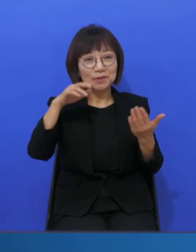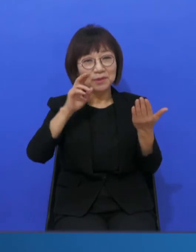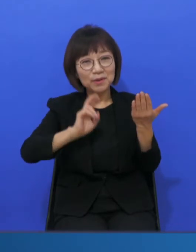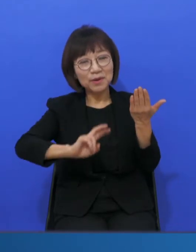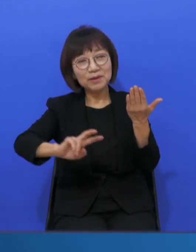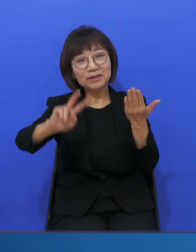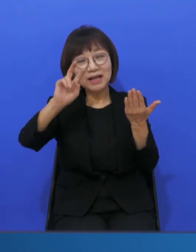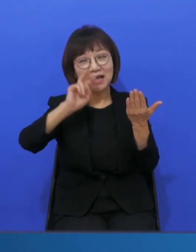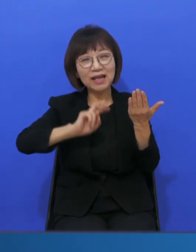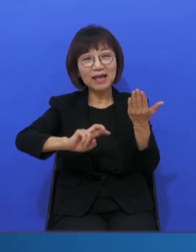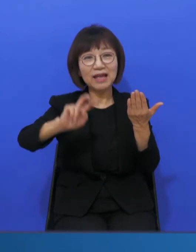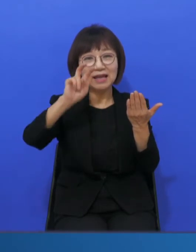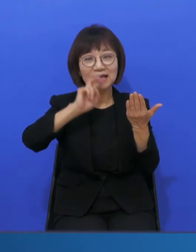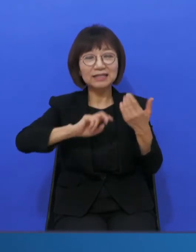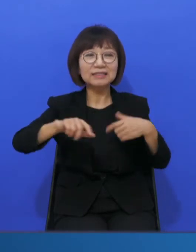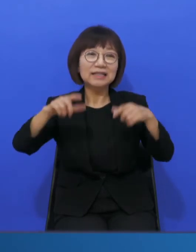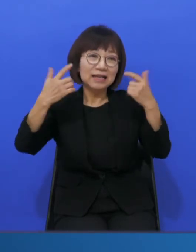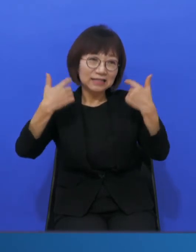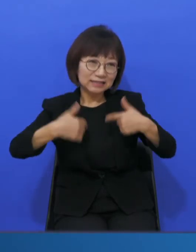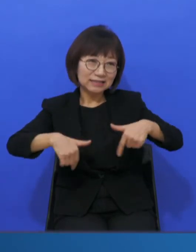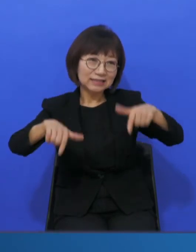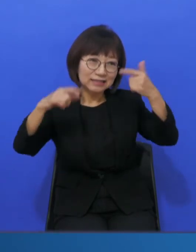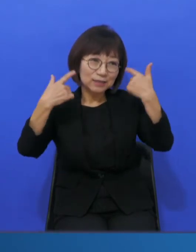즐거운 노래